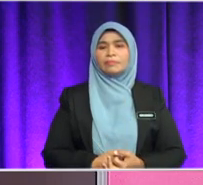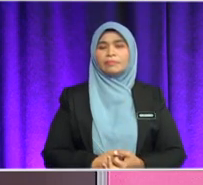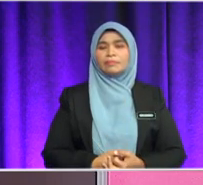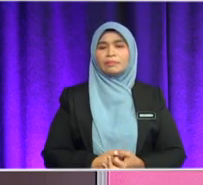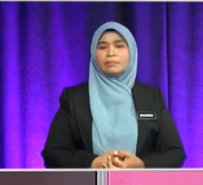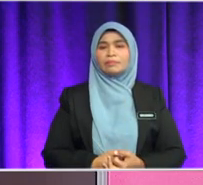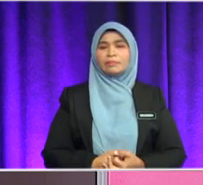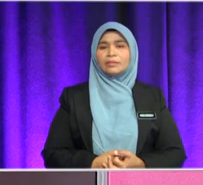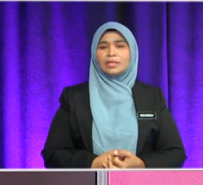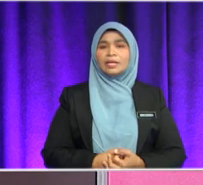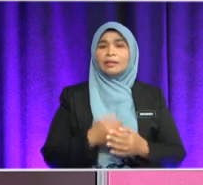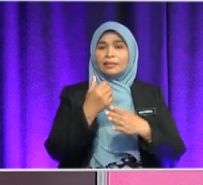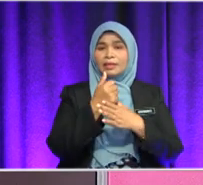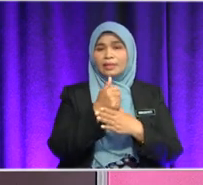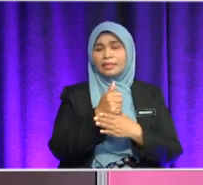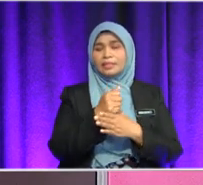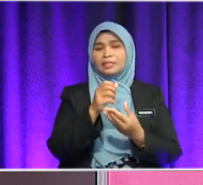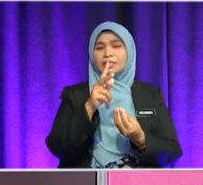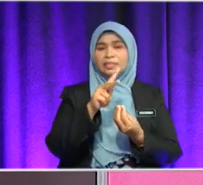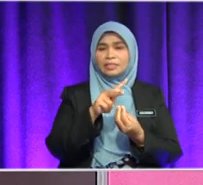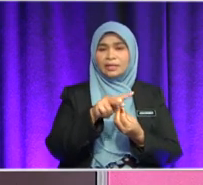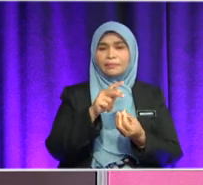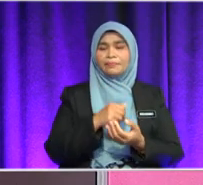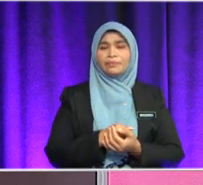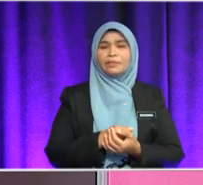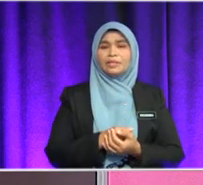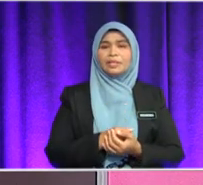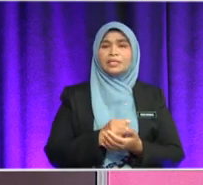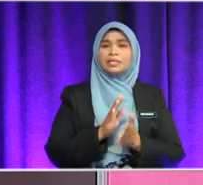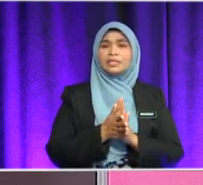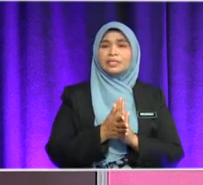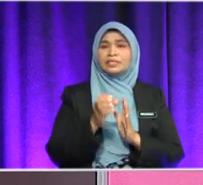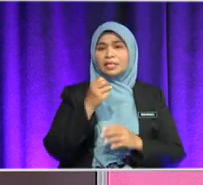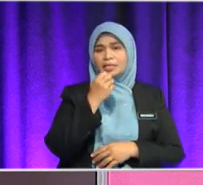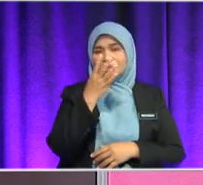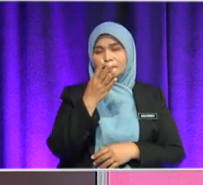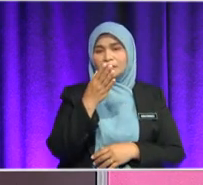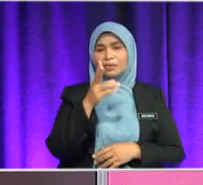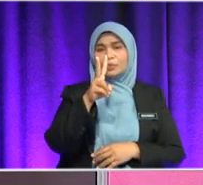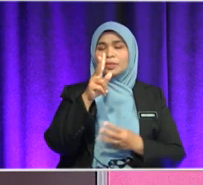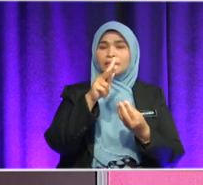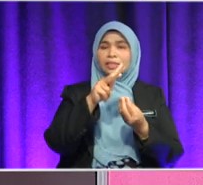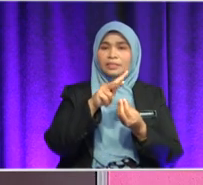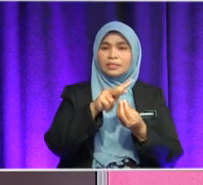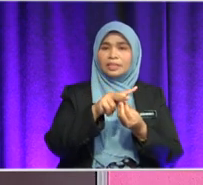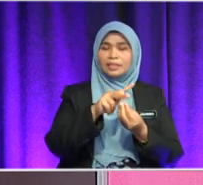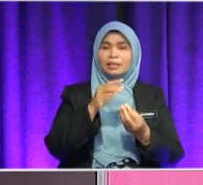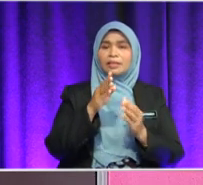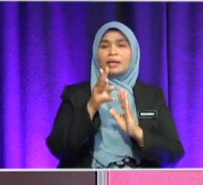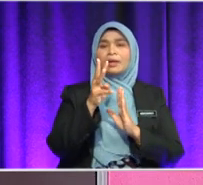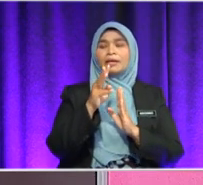perkara ataupun antara kesan ya Jelaskan dua kesan dua kesan